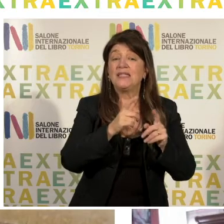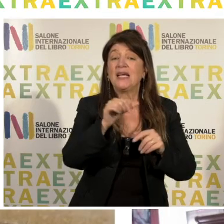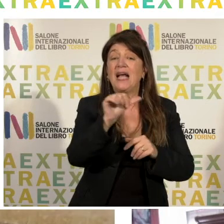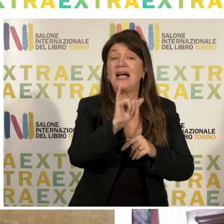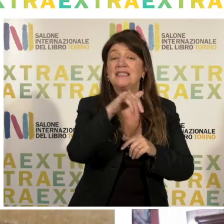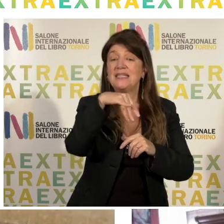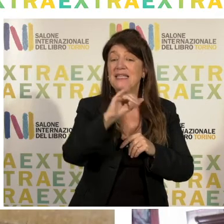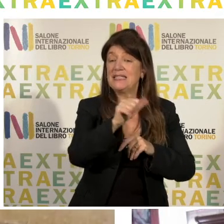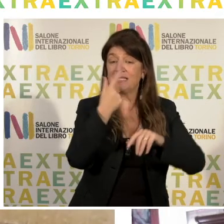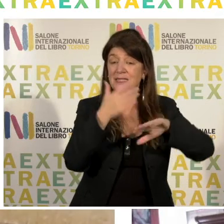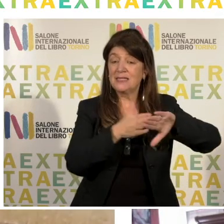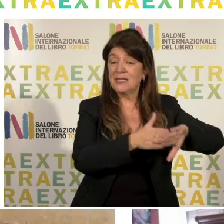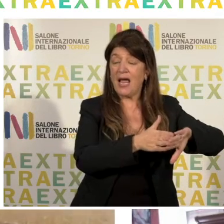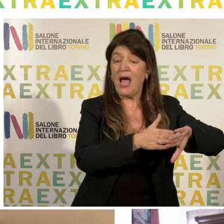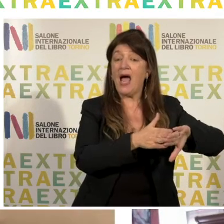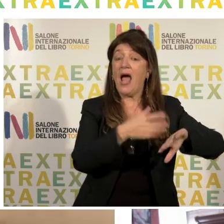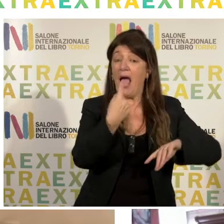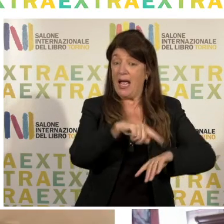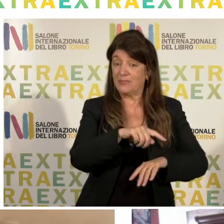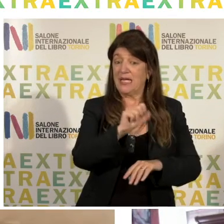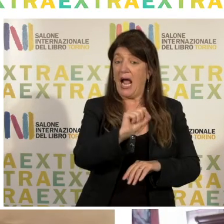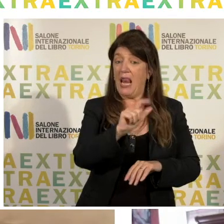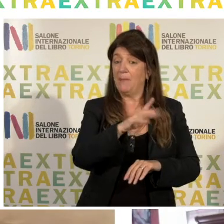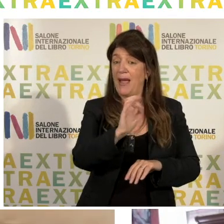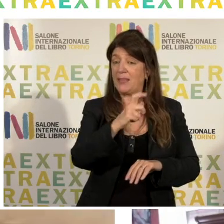più volte, la sua famiglia.